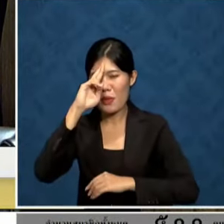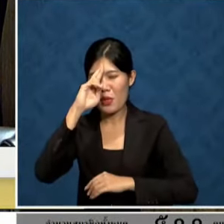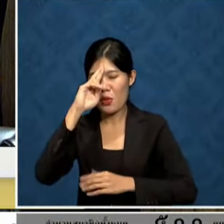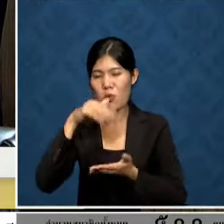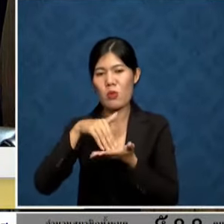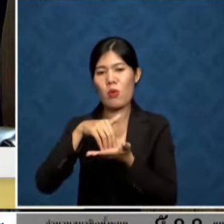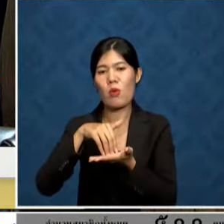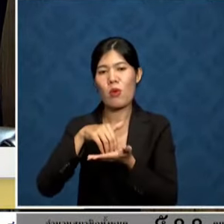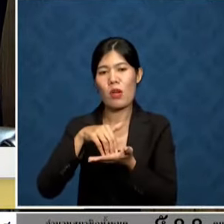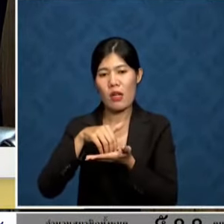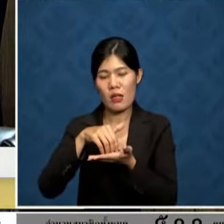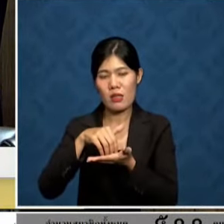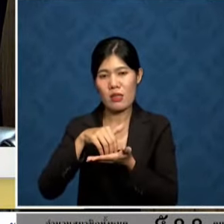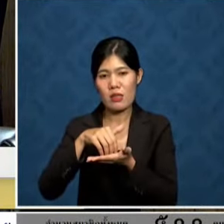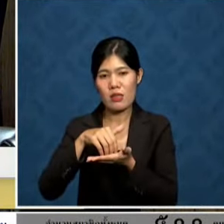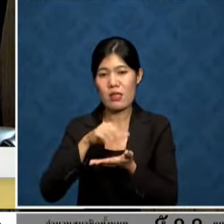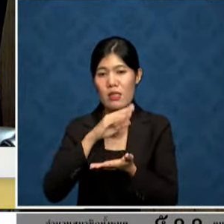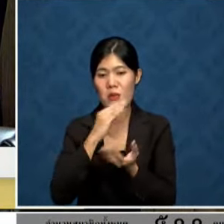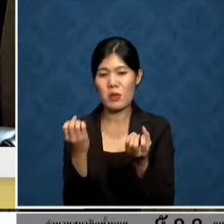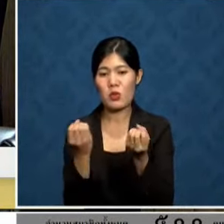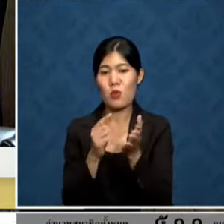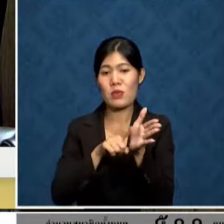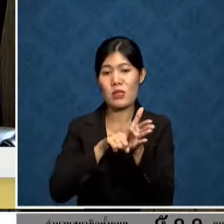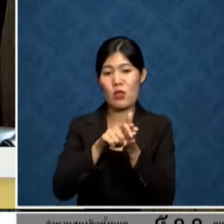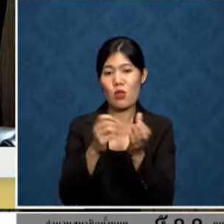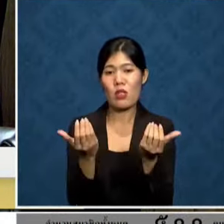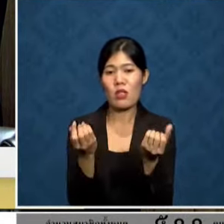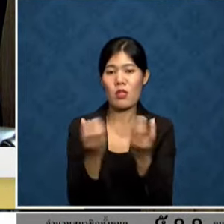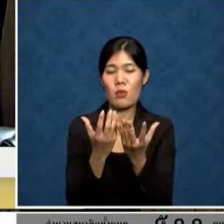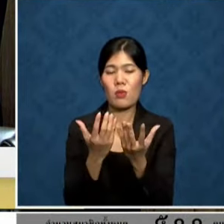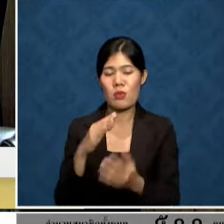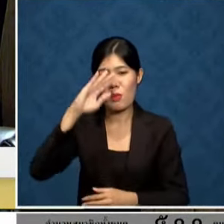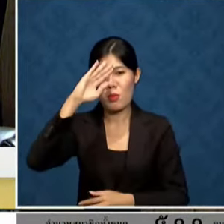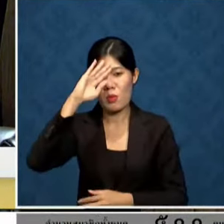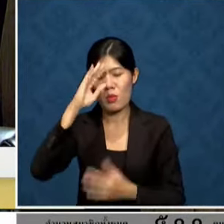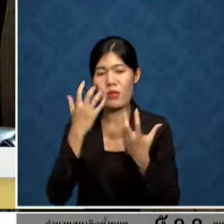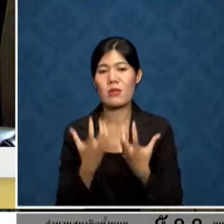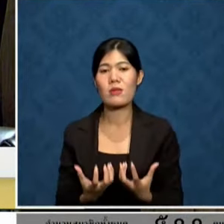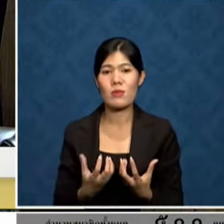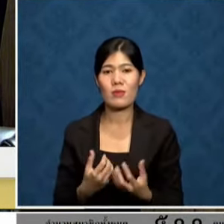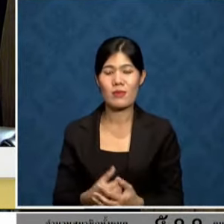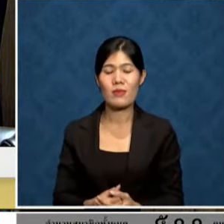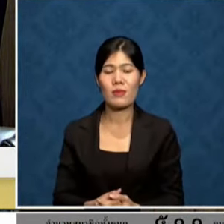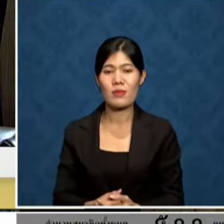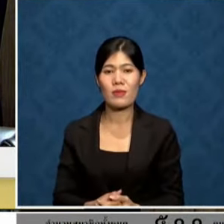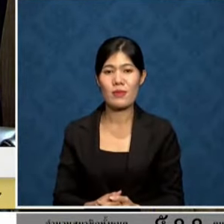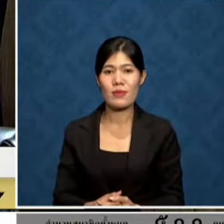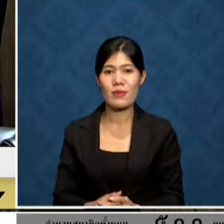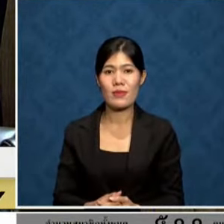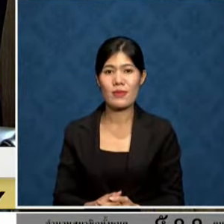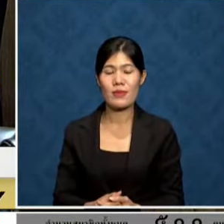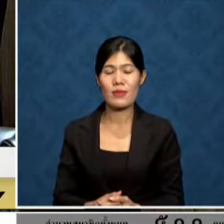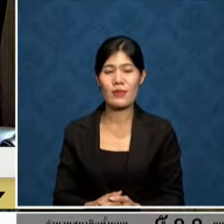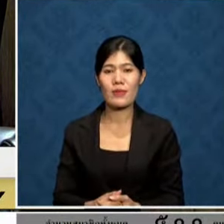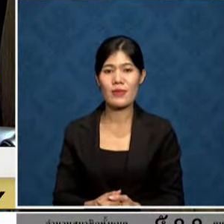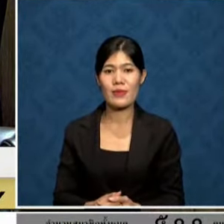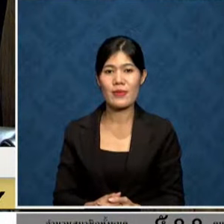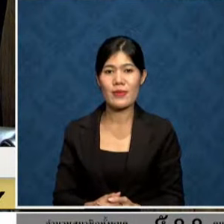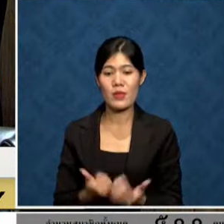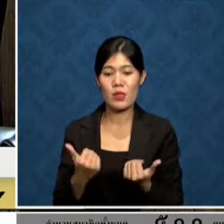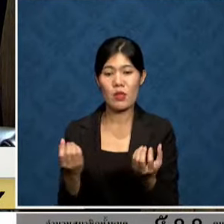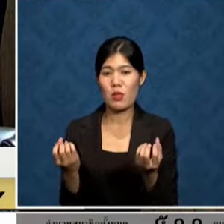ภูมิคุ้มกันนะคะพอมีอะไรมากระทบหน่อยนึงเนี่ยก็เจ็บป่วยรุนแรงนะคะอันนี้ก็เป็นเรื่องที่เป็นเรื่องที่อาจจะไม่ได้เกิด